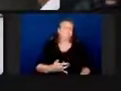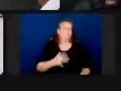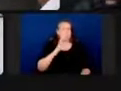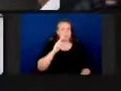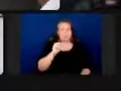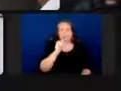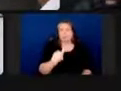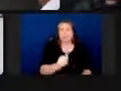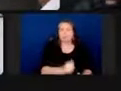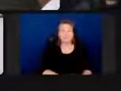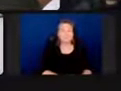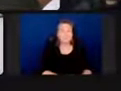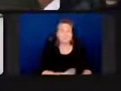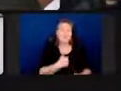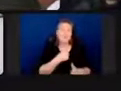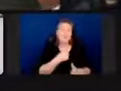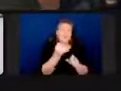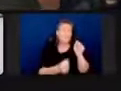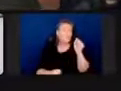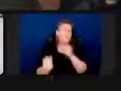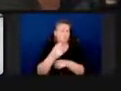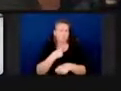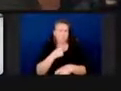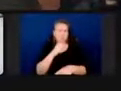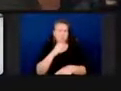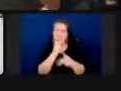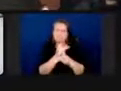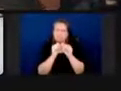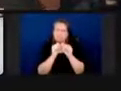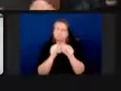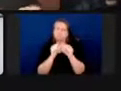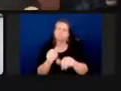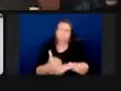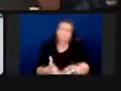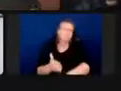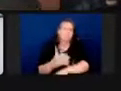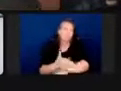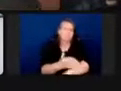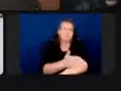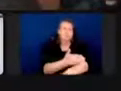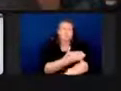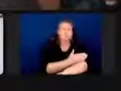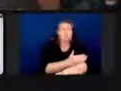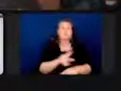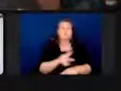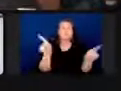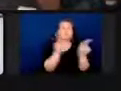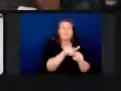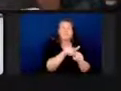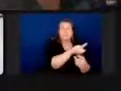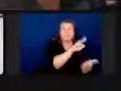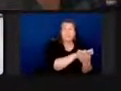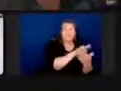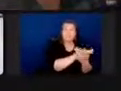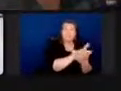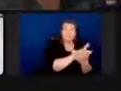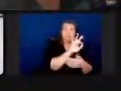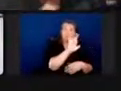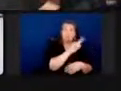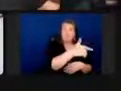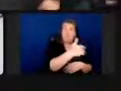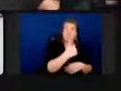na kuboresha magnet zetu mwaka ujao, katika academies of